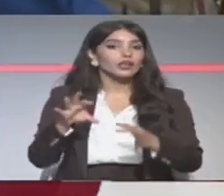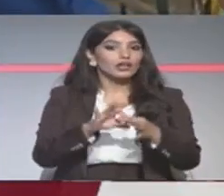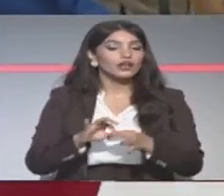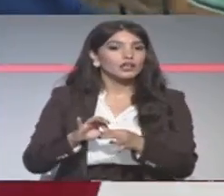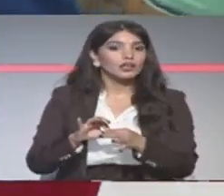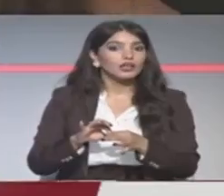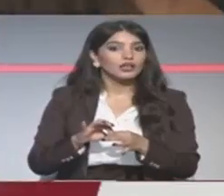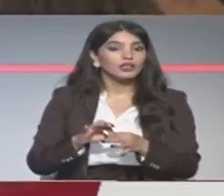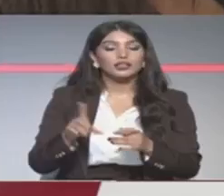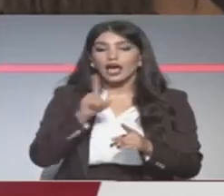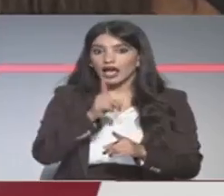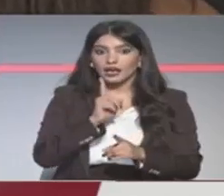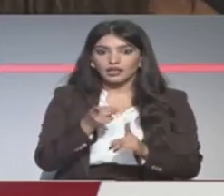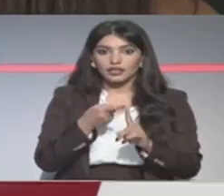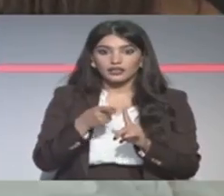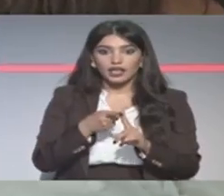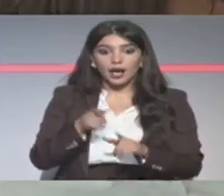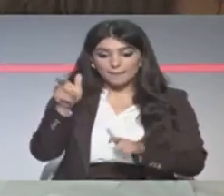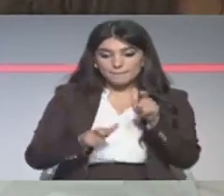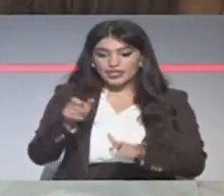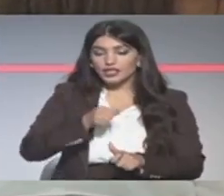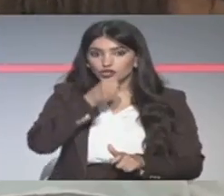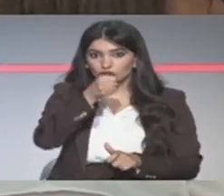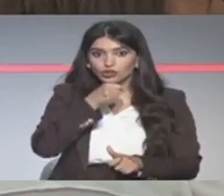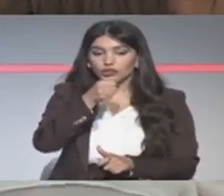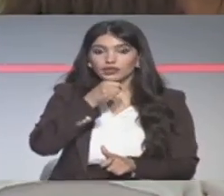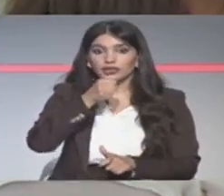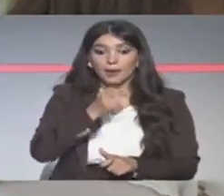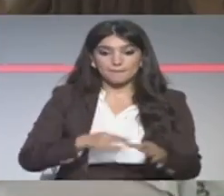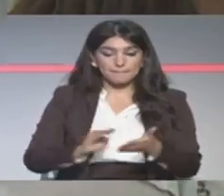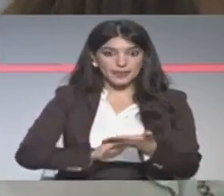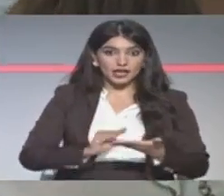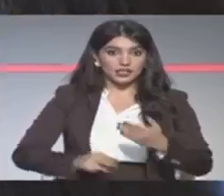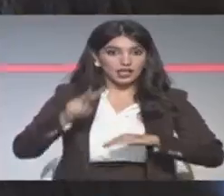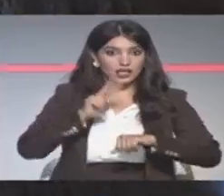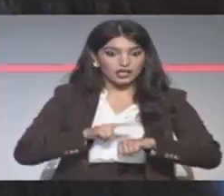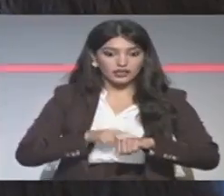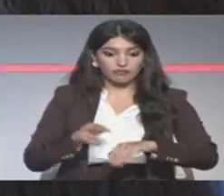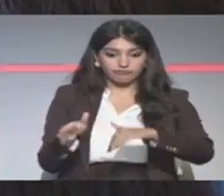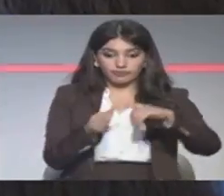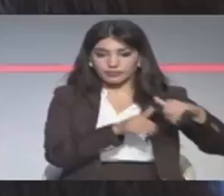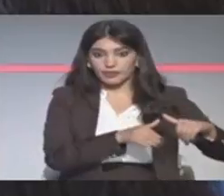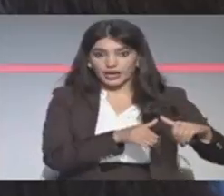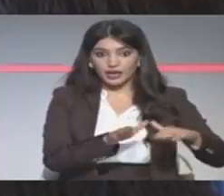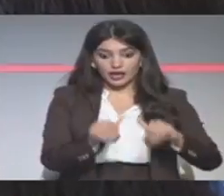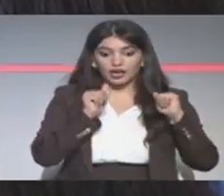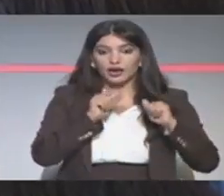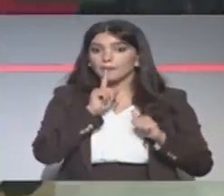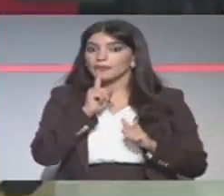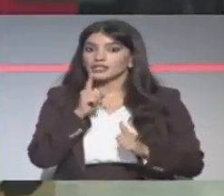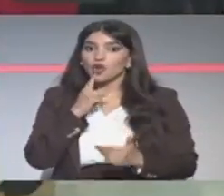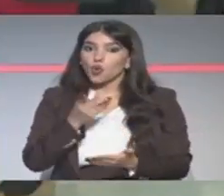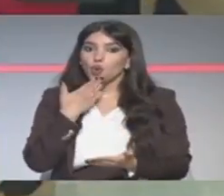لمهنة نوعية. كما أكد عدد آخر من الصحفيين أن المكتب التنفيذي المتخلي لم يحقق جميع وعوده